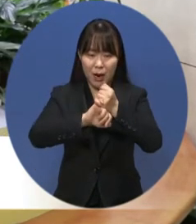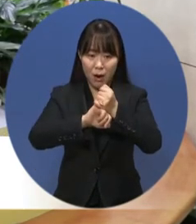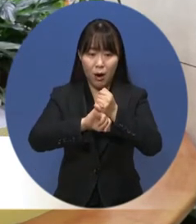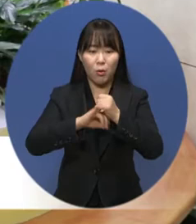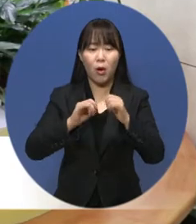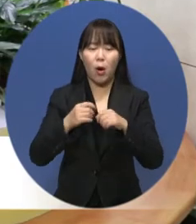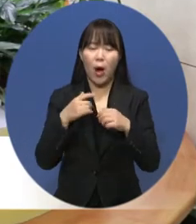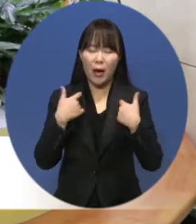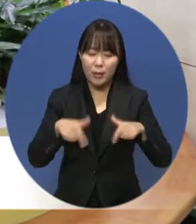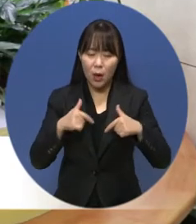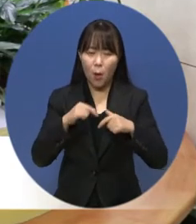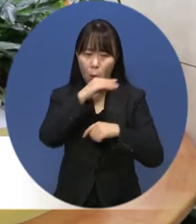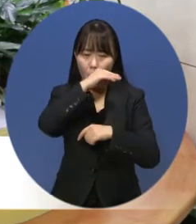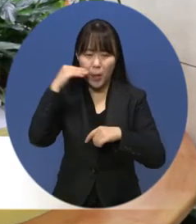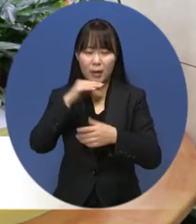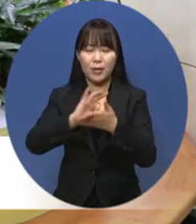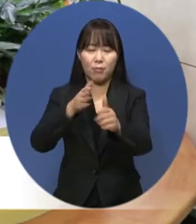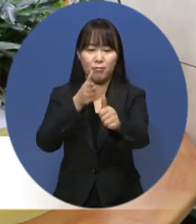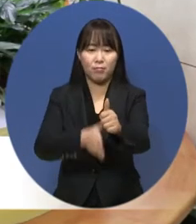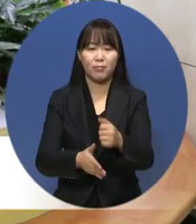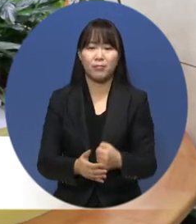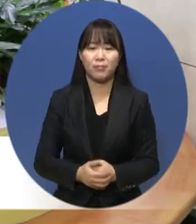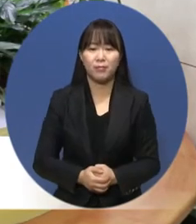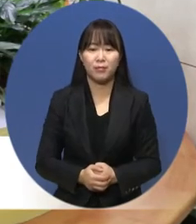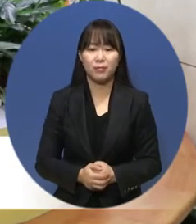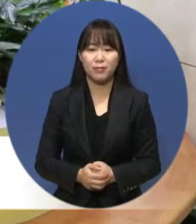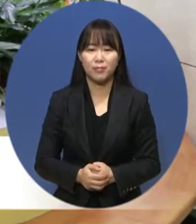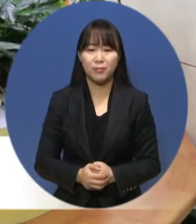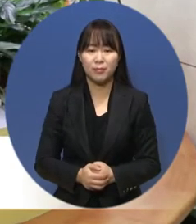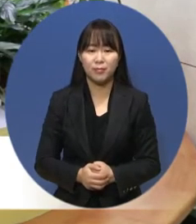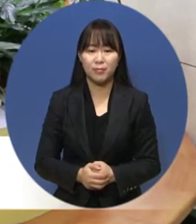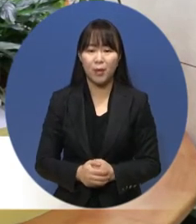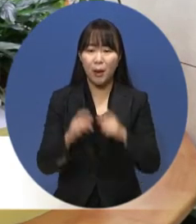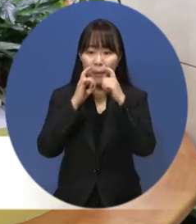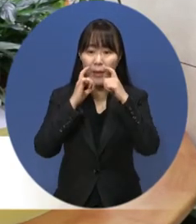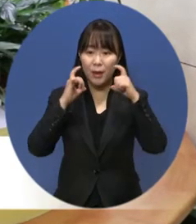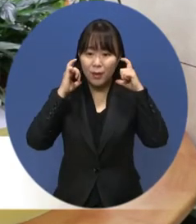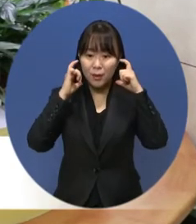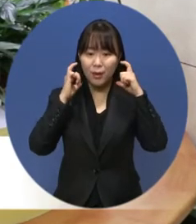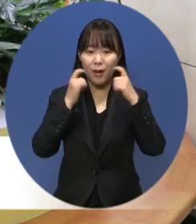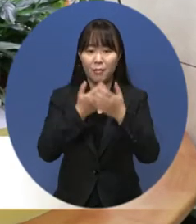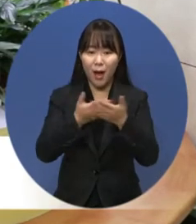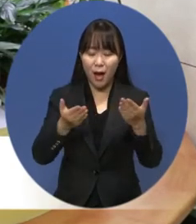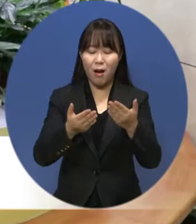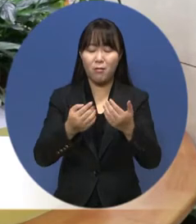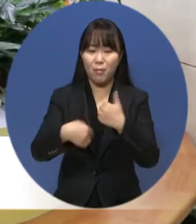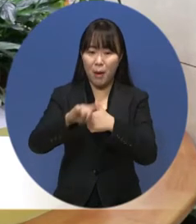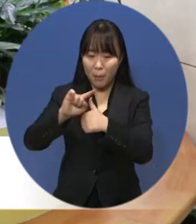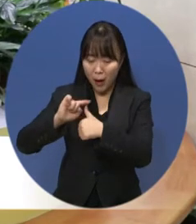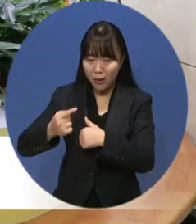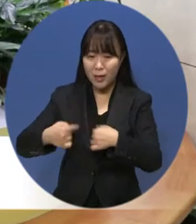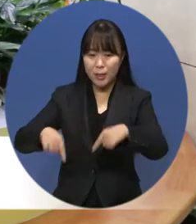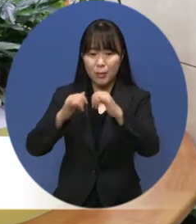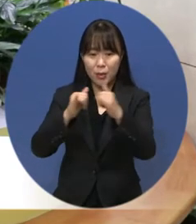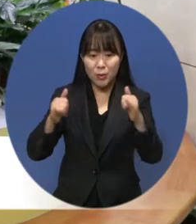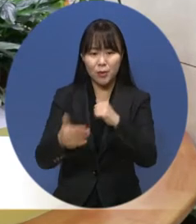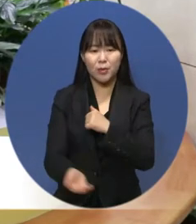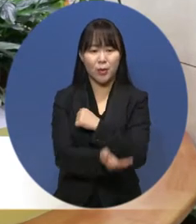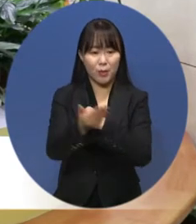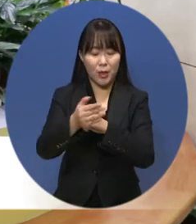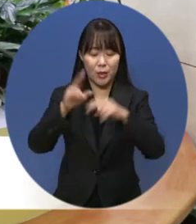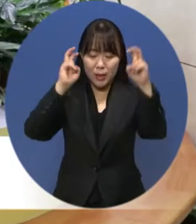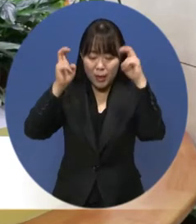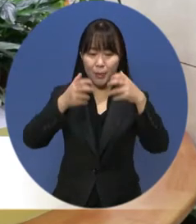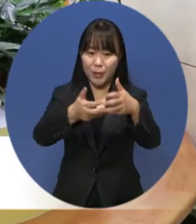올바르게 착용 해 주시기를 부탁드리겠습니다 마스크를 번 본 운동에 참여해 주신 시민 여러분들 어